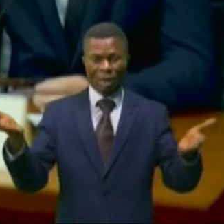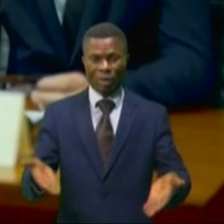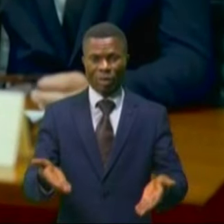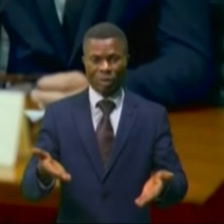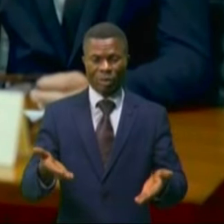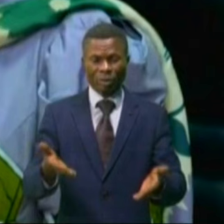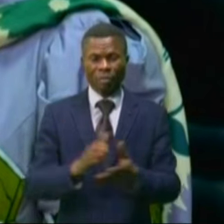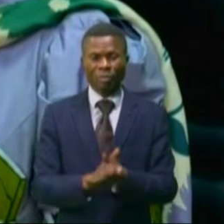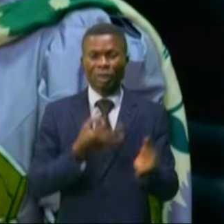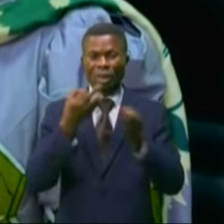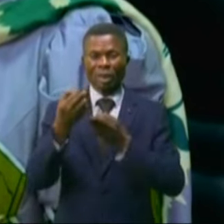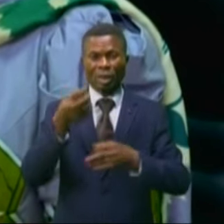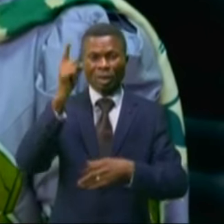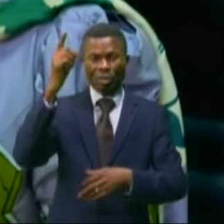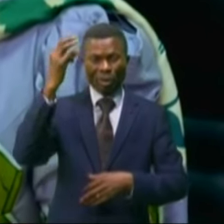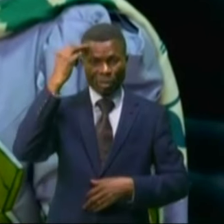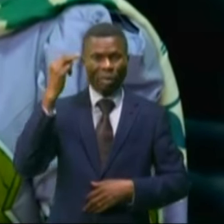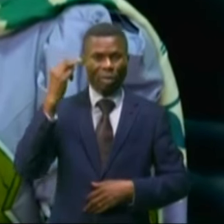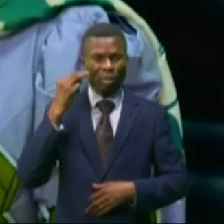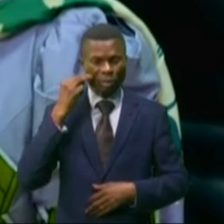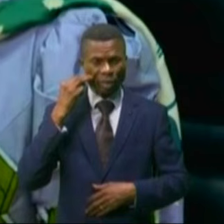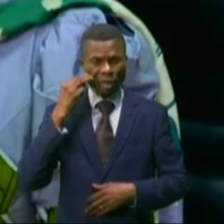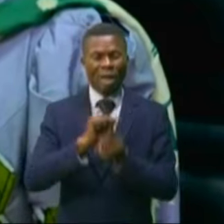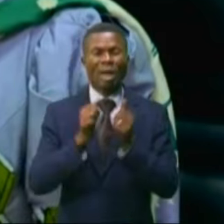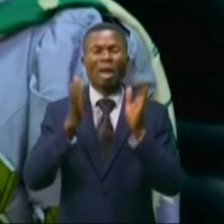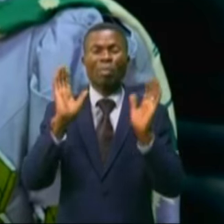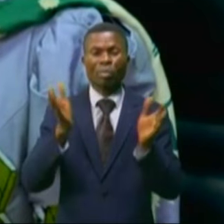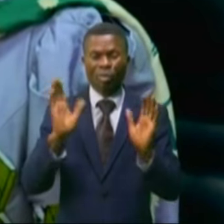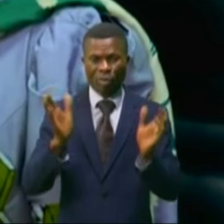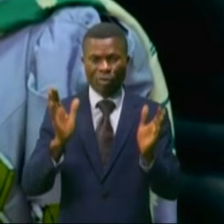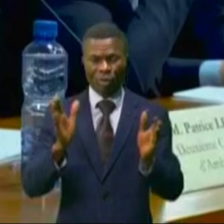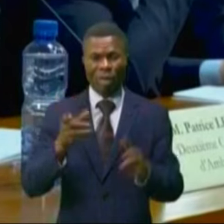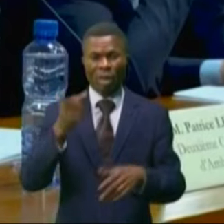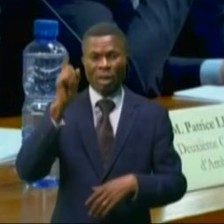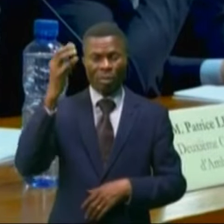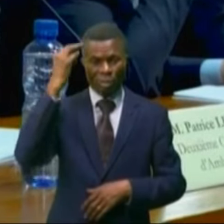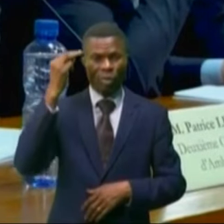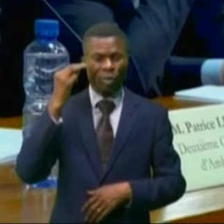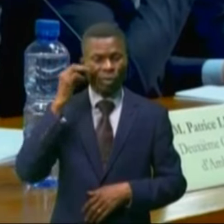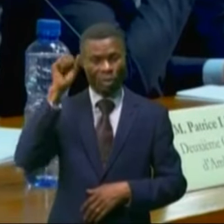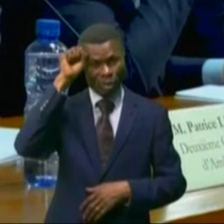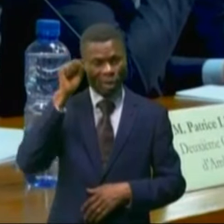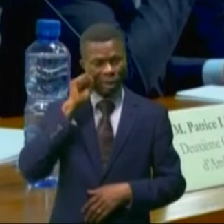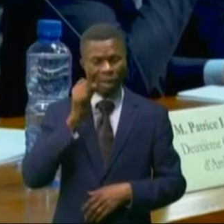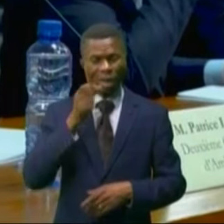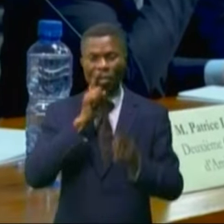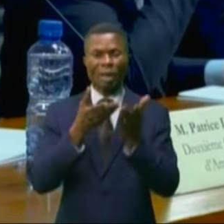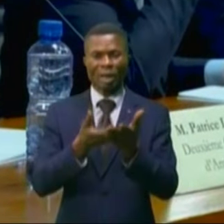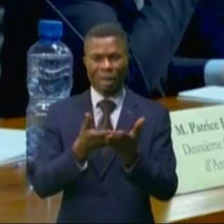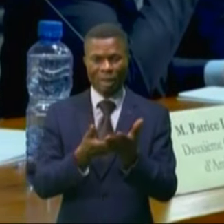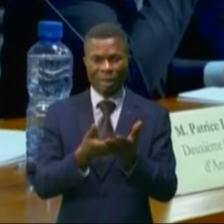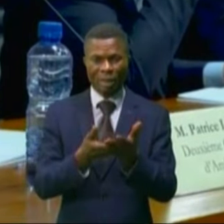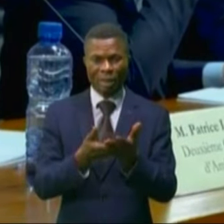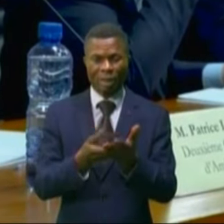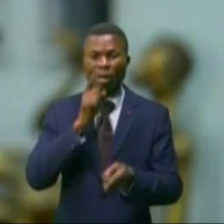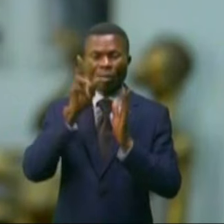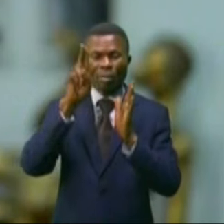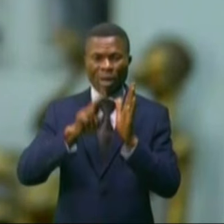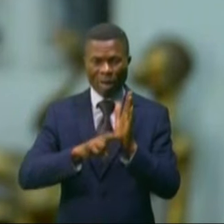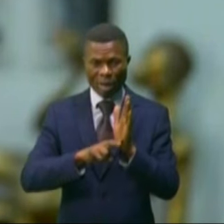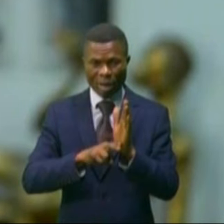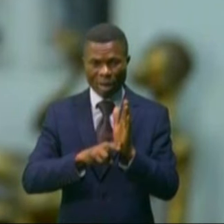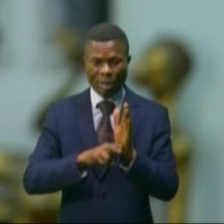fait savoir à la première ministre de la RDC, Judith Suminwa-Tuluka, au cours de cet échange. Les parlementaires sont là